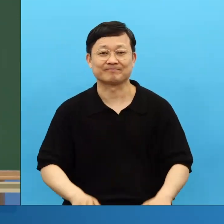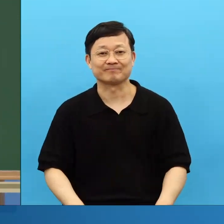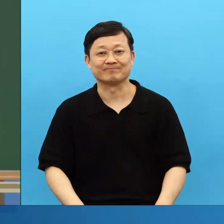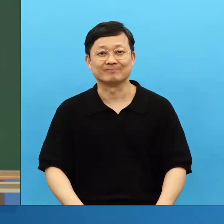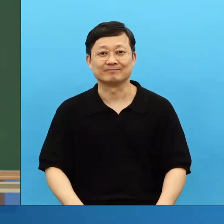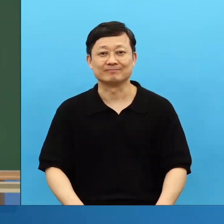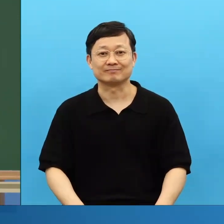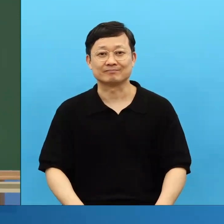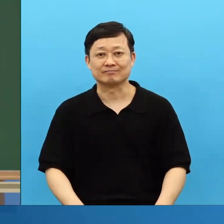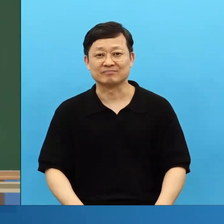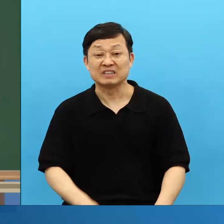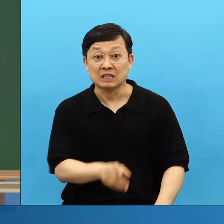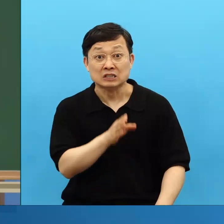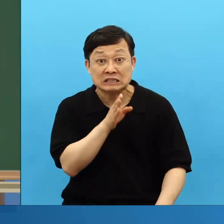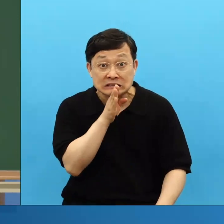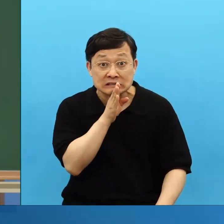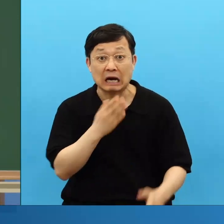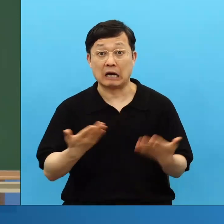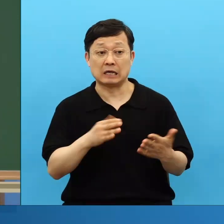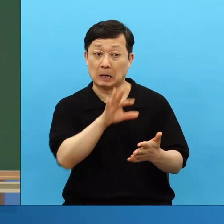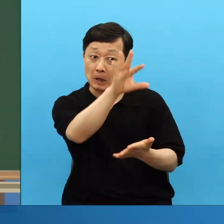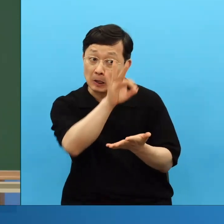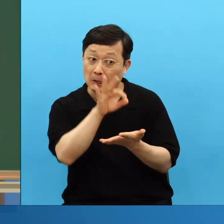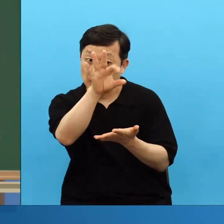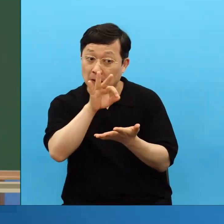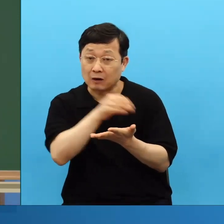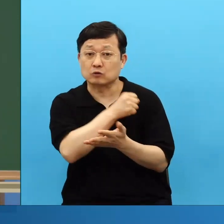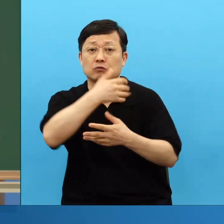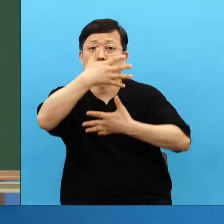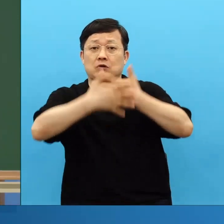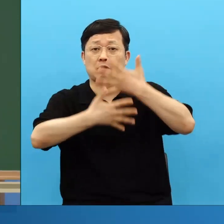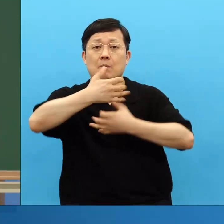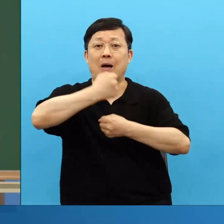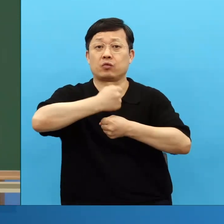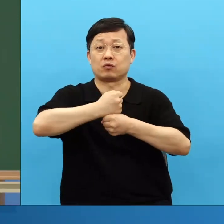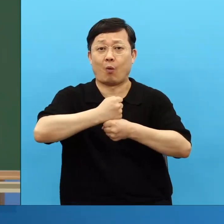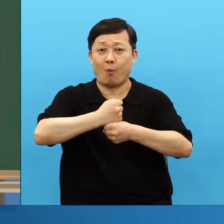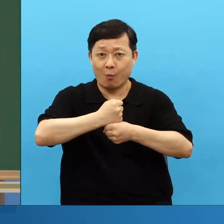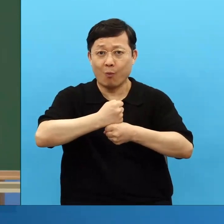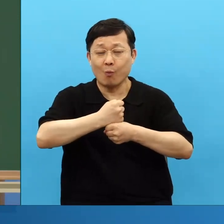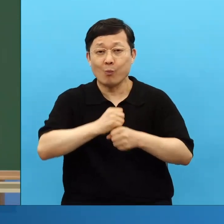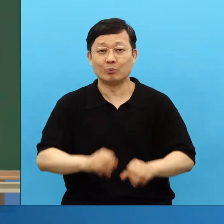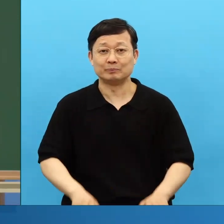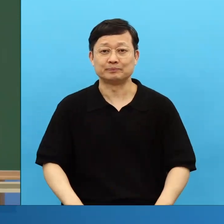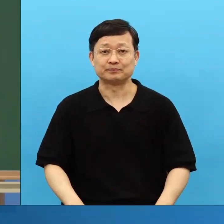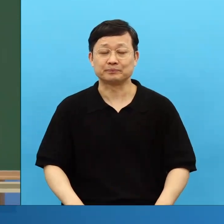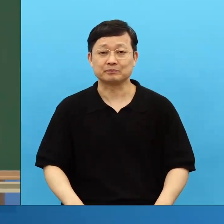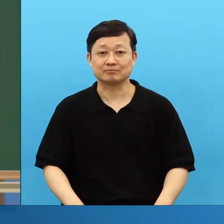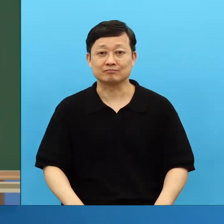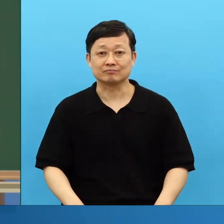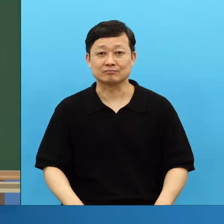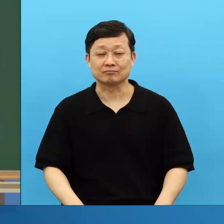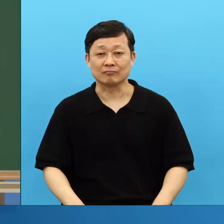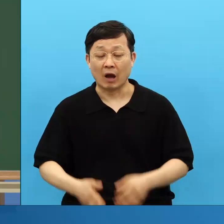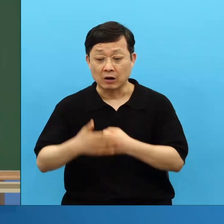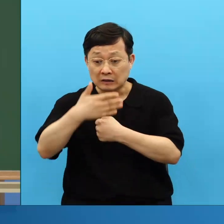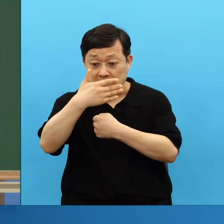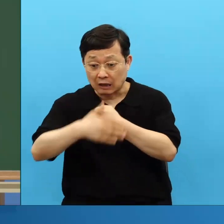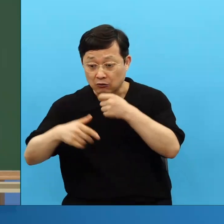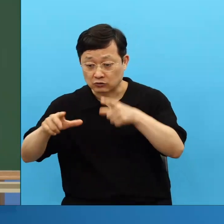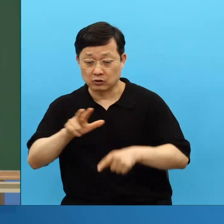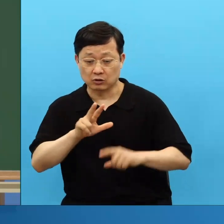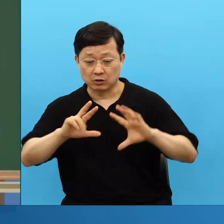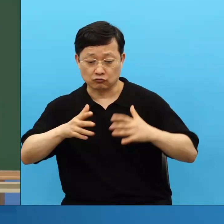실제 스토리를 바탕으로 만든 거고요. 그 저기에는 뭐 대구 지역의 뭐 국회의원부터